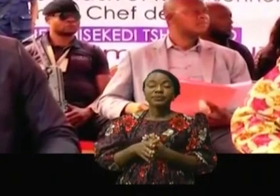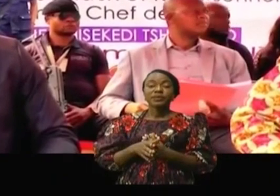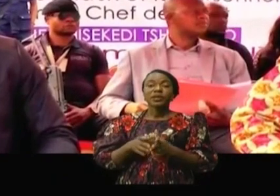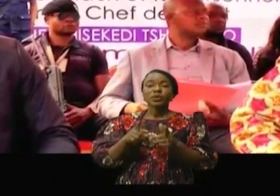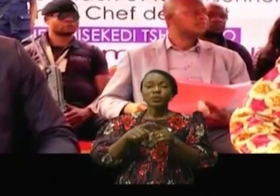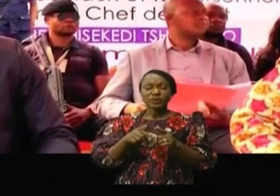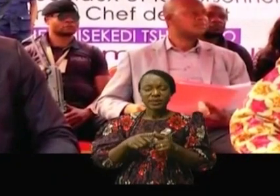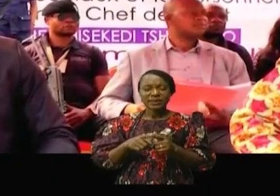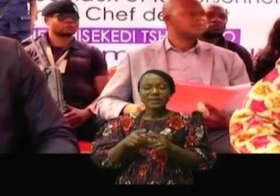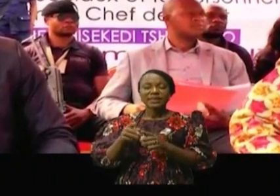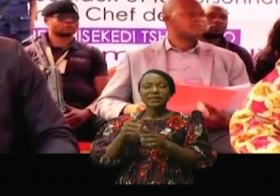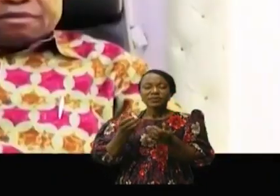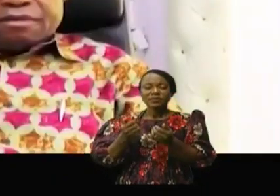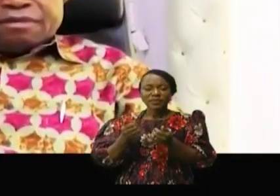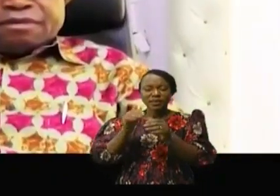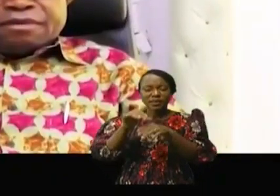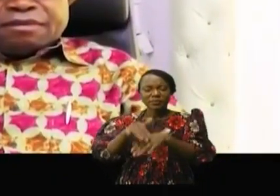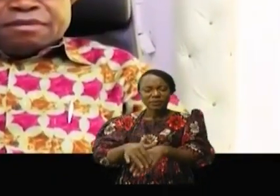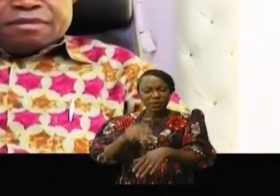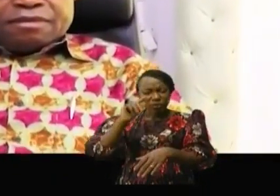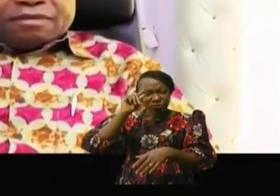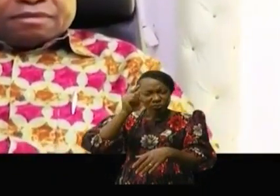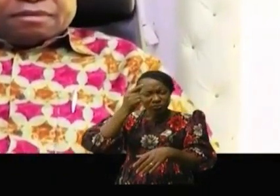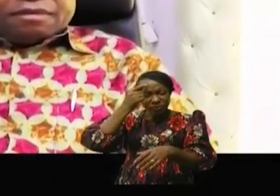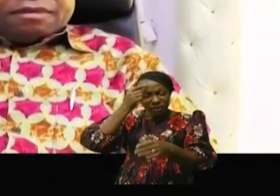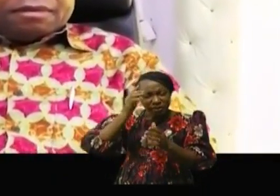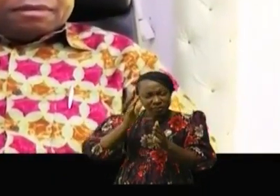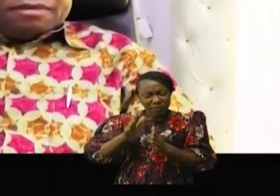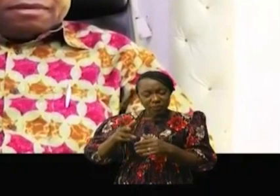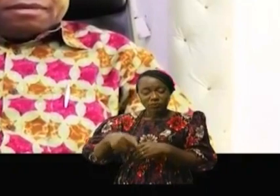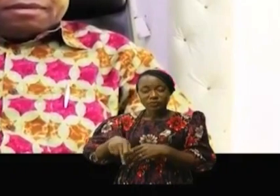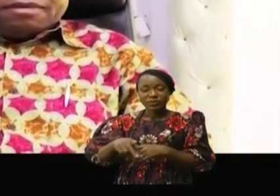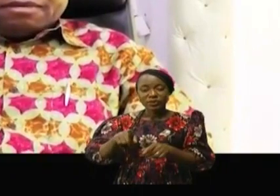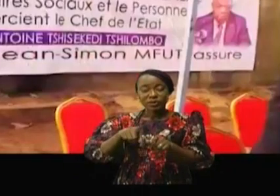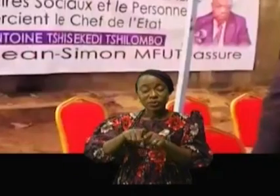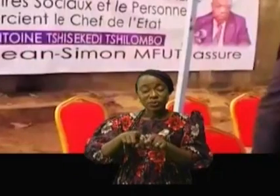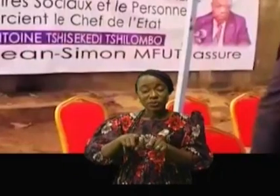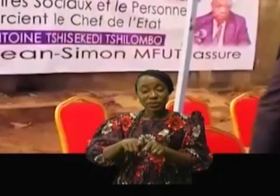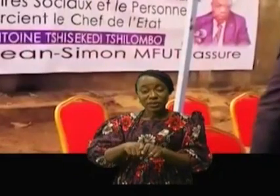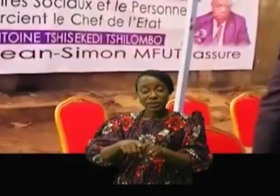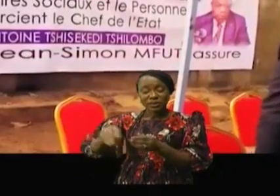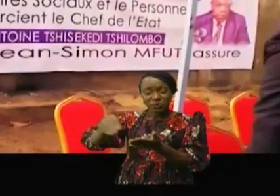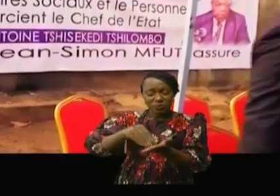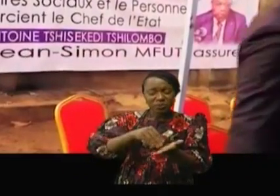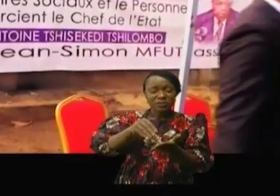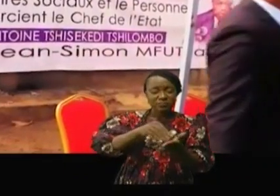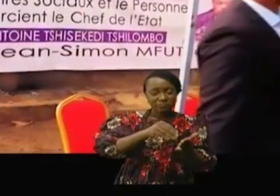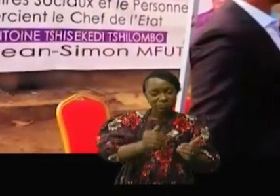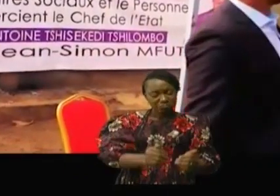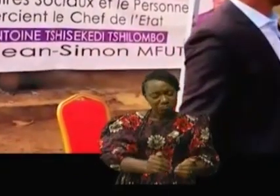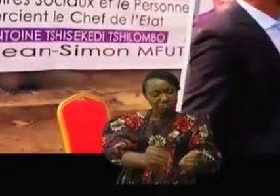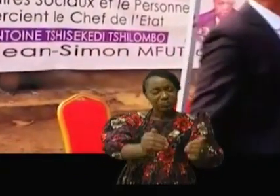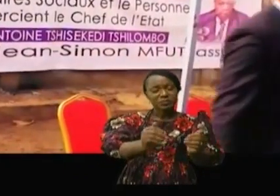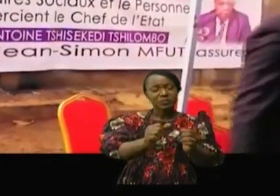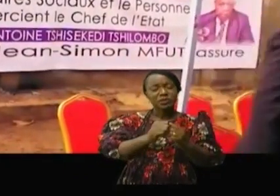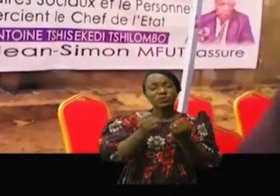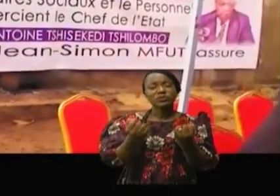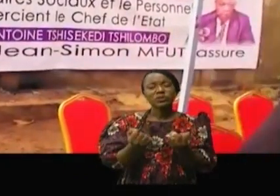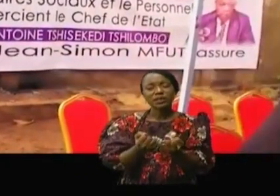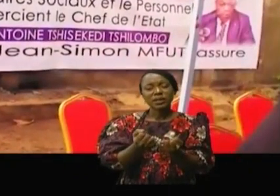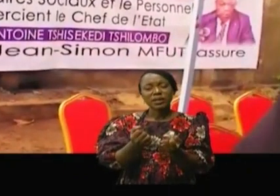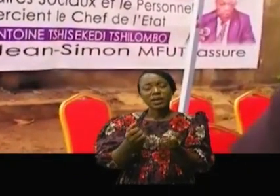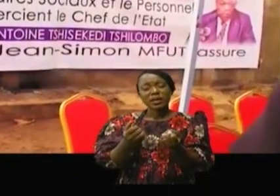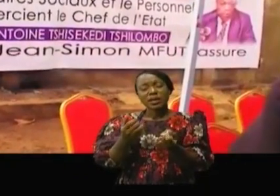a sollicité l'implication du gouvernement provincial du recouvrement des cotisations sociales auprès